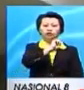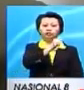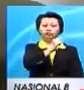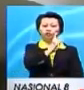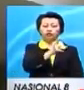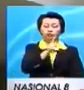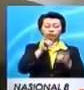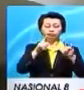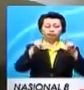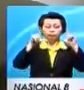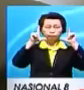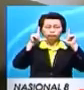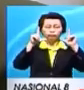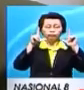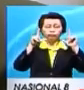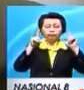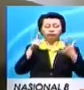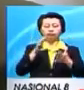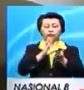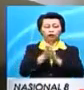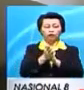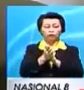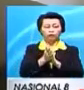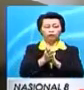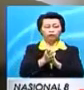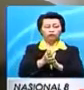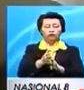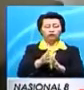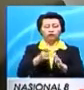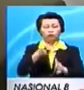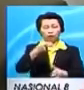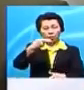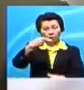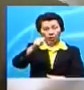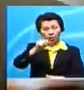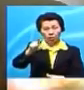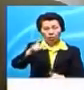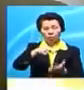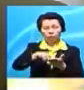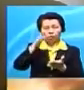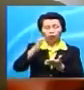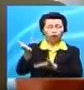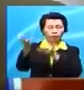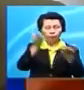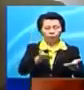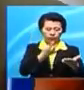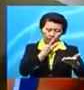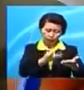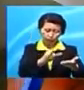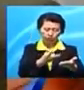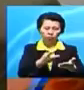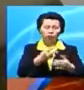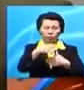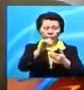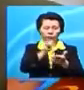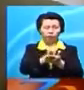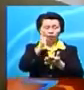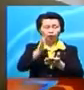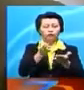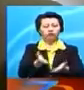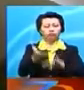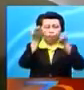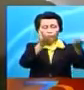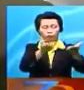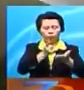yang dipengerusikan oleh Tan Sri Asih. Jadi antara itu, perkara ini kita akan bawa untuk dilihat oleh jawatankuasa integriti dan kemudian akan dibawa